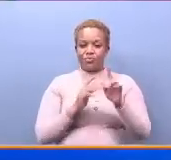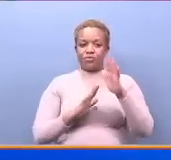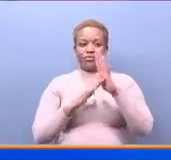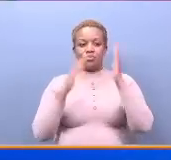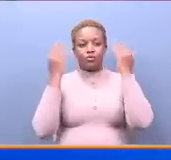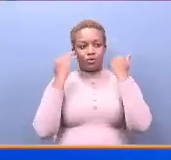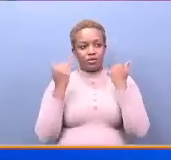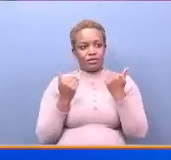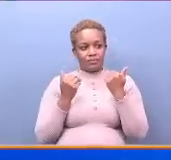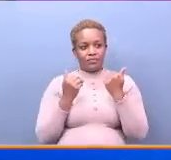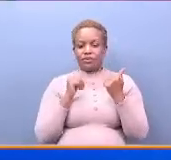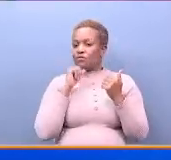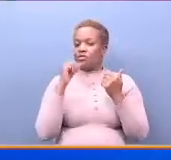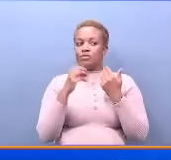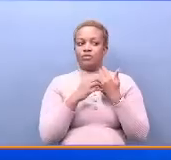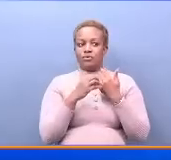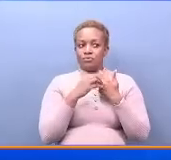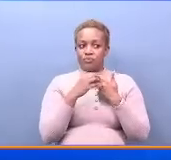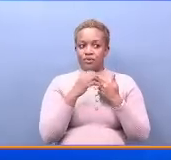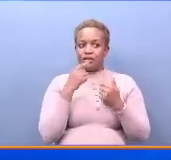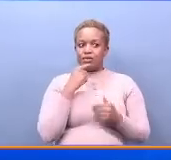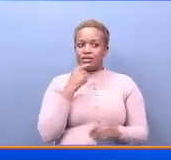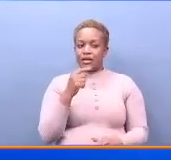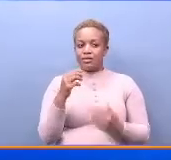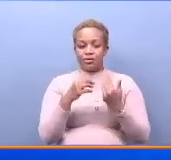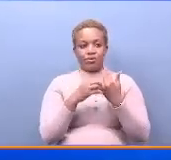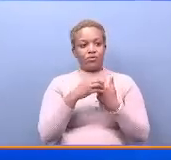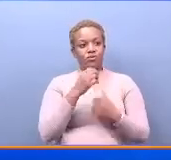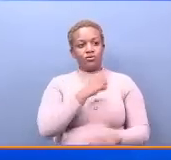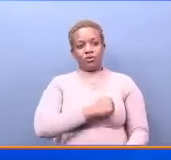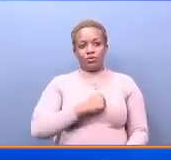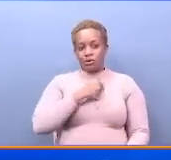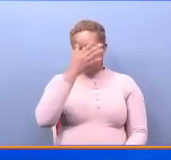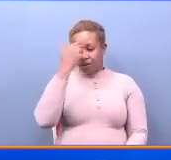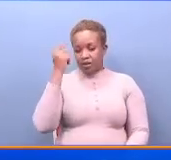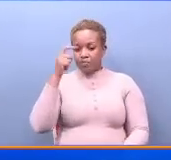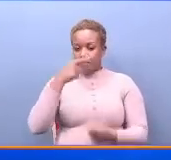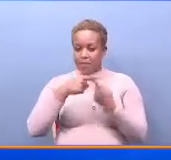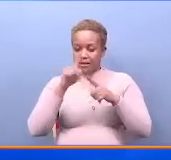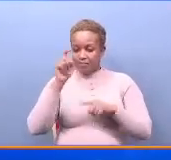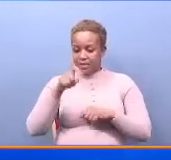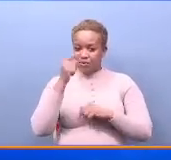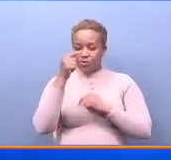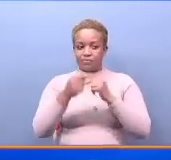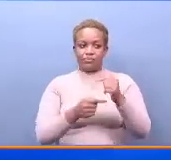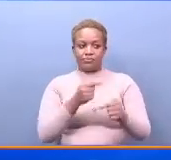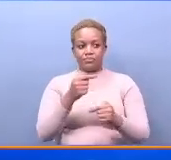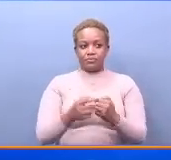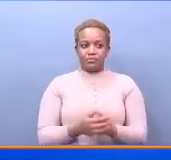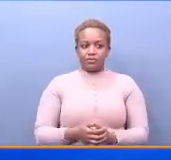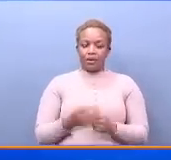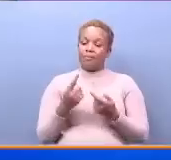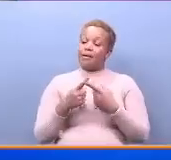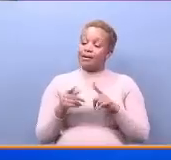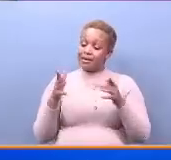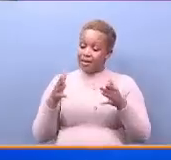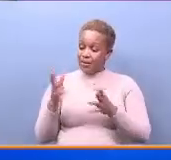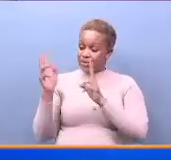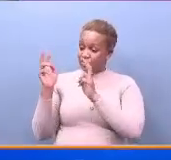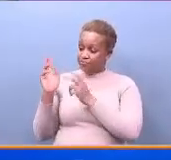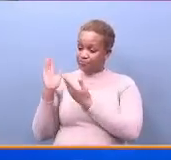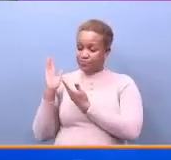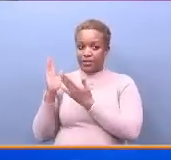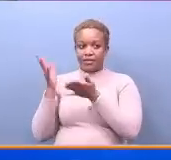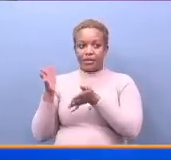Supreme Court, si Sonko, wanambia Sonko, pole, tumesahau lakini lazima tuendele. Lakini kwa kuwa hili swala bado lipo mbele ya mahakama,